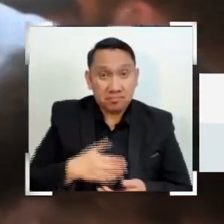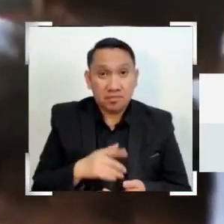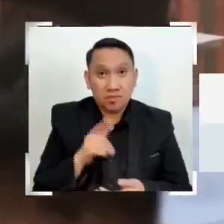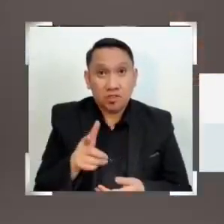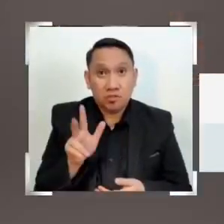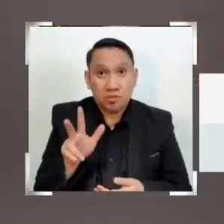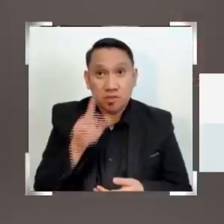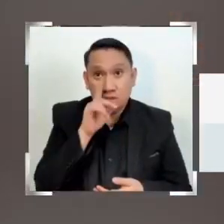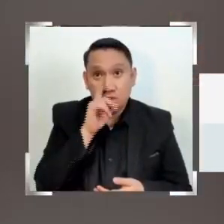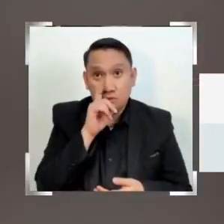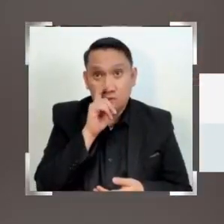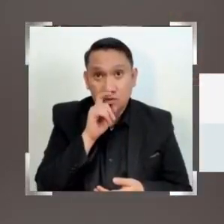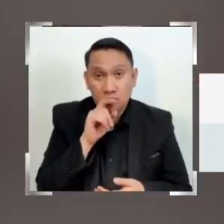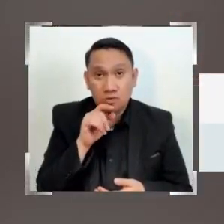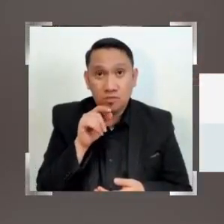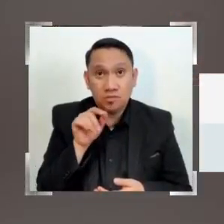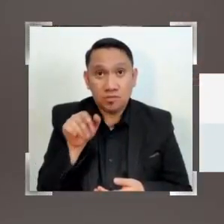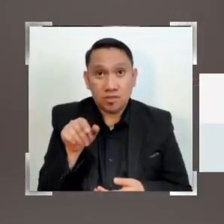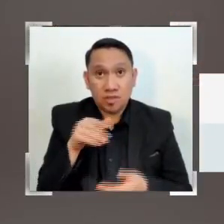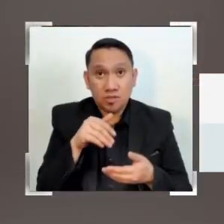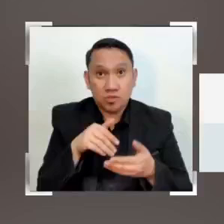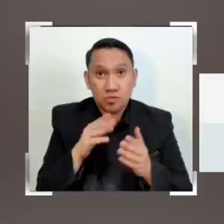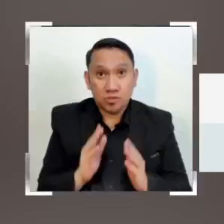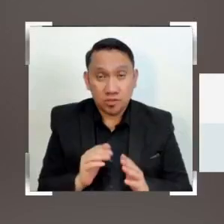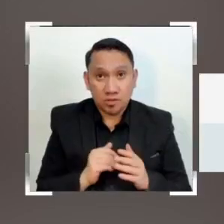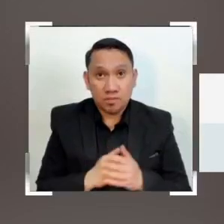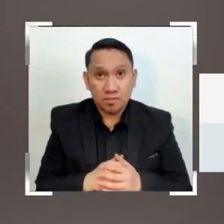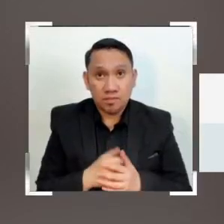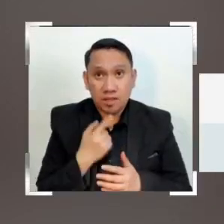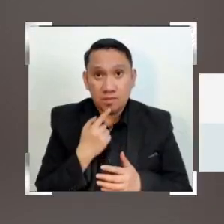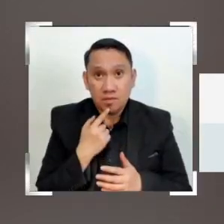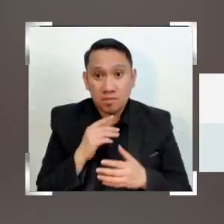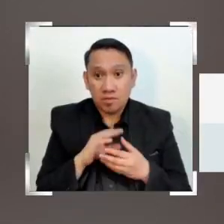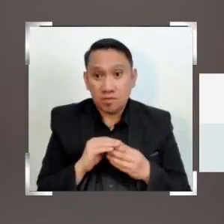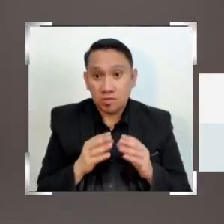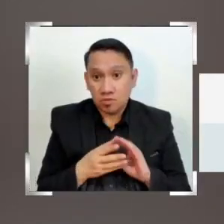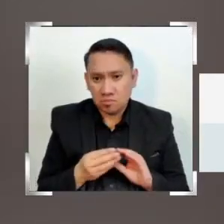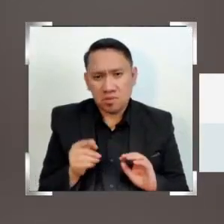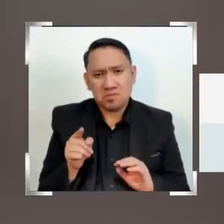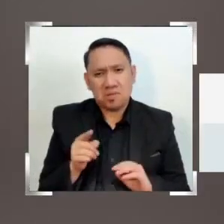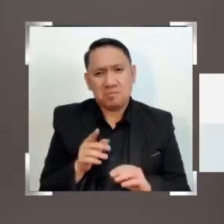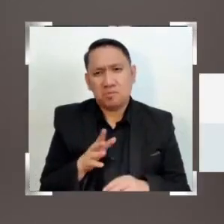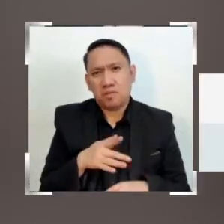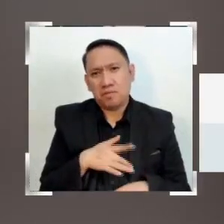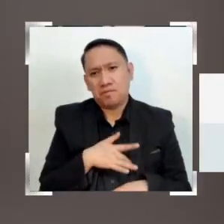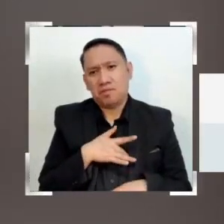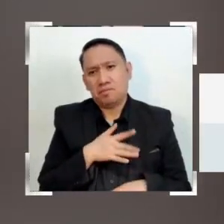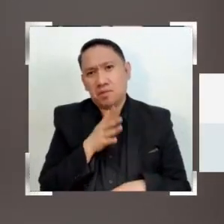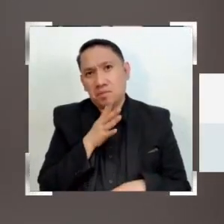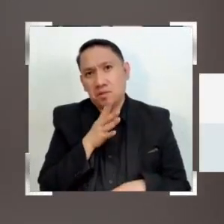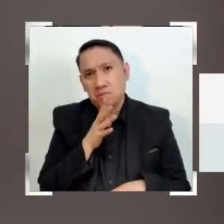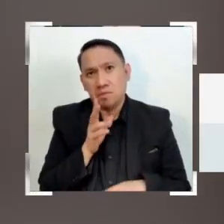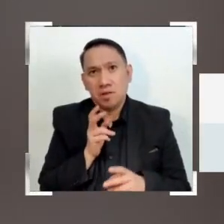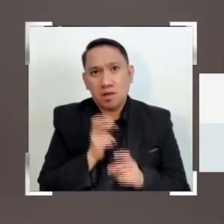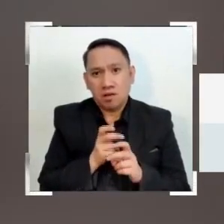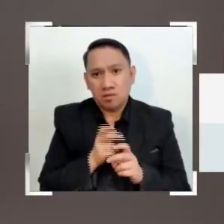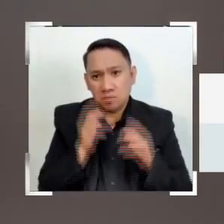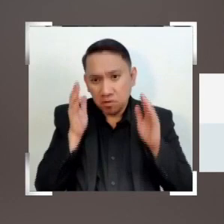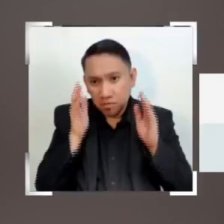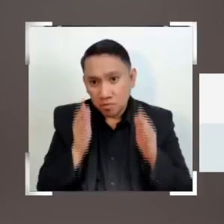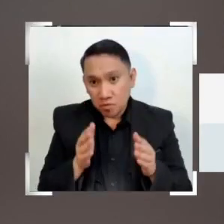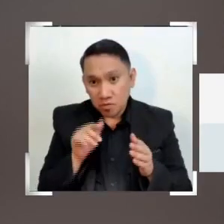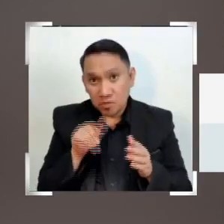na estudyanteng si Malin. Kwento ni Teacher Cecil, umira lang kanyang pagiging ina nang mapansing hirap makatutok sa exam si